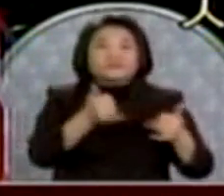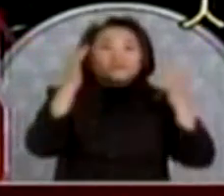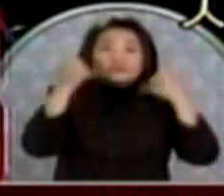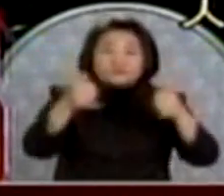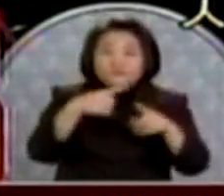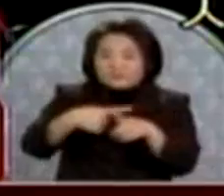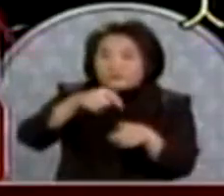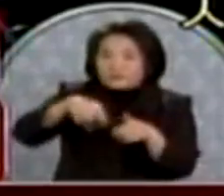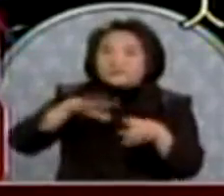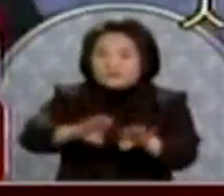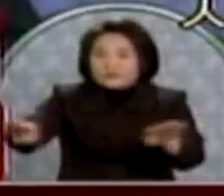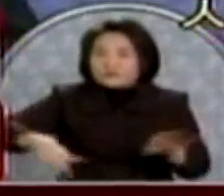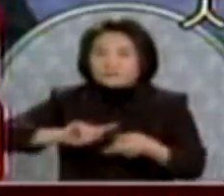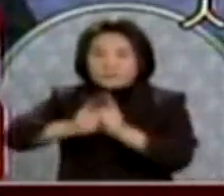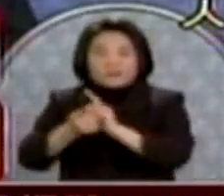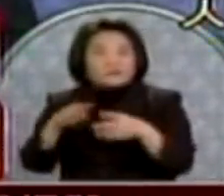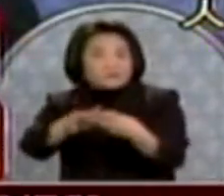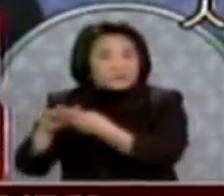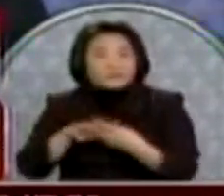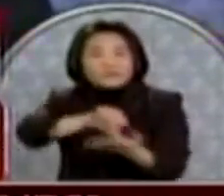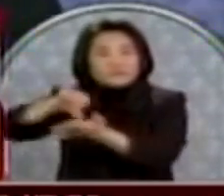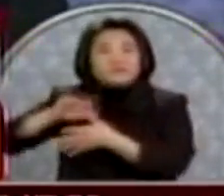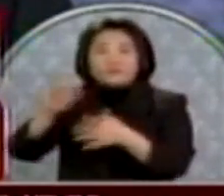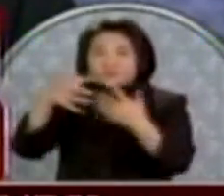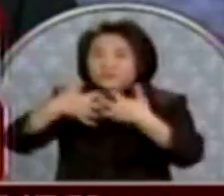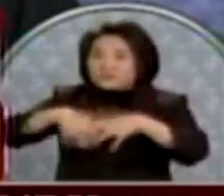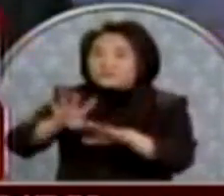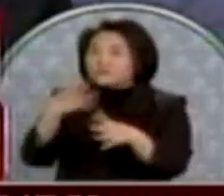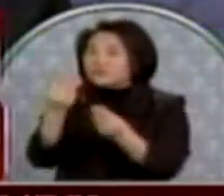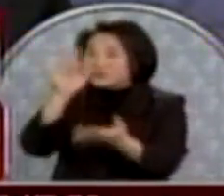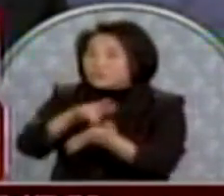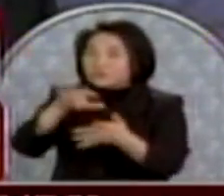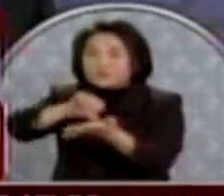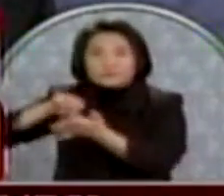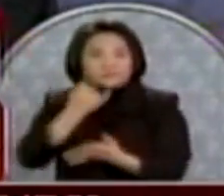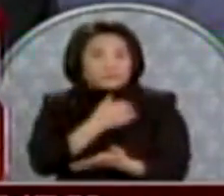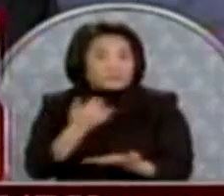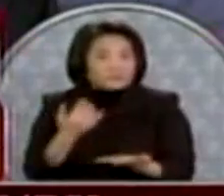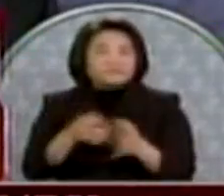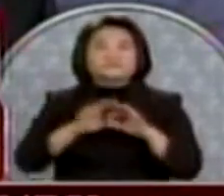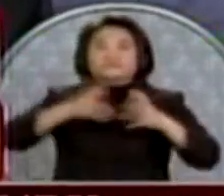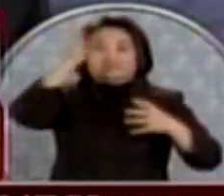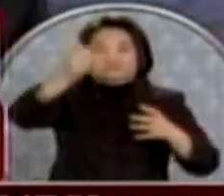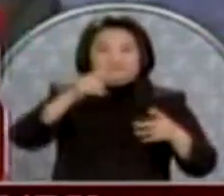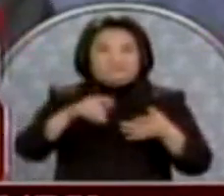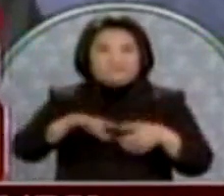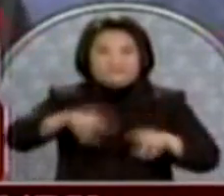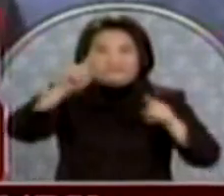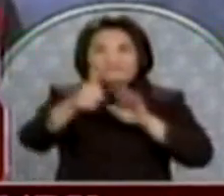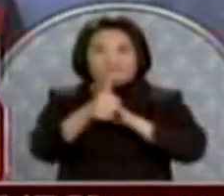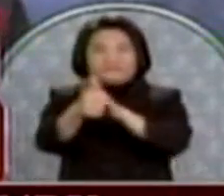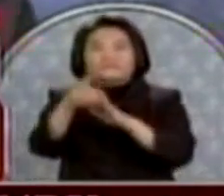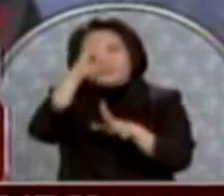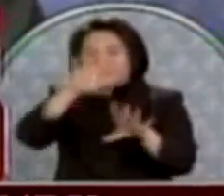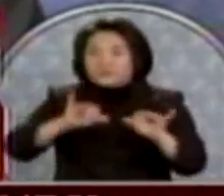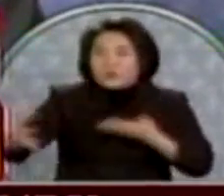重庆南路交叉口的两侧的停车场变成农田，种植有机无毒的农产品，由总统府带头示范接进